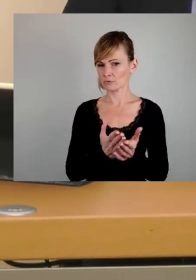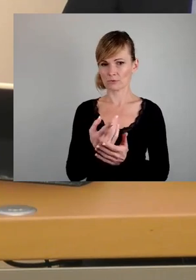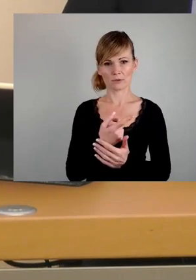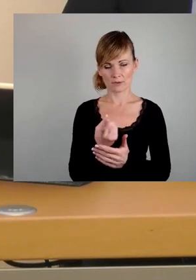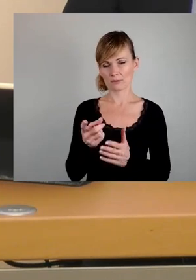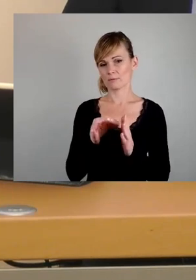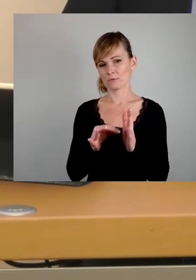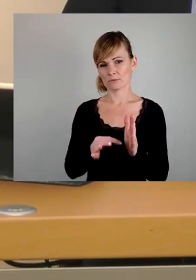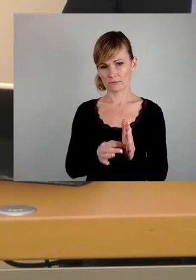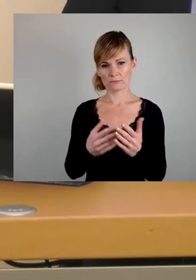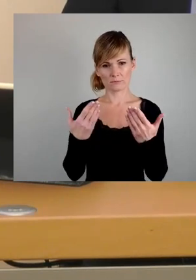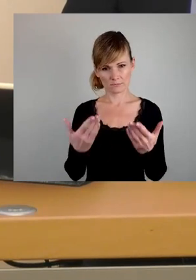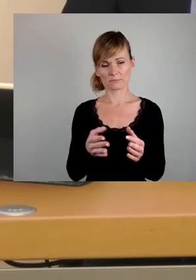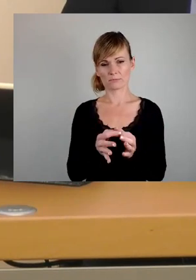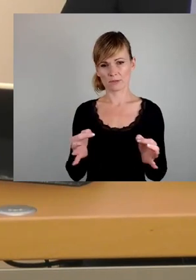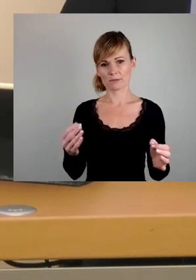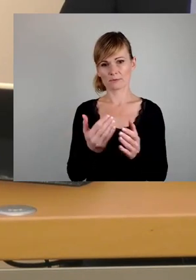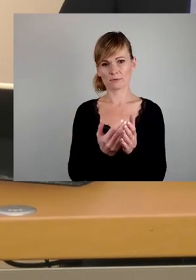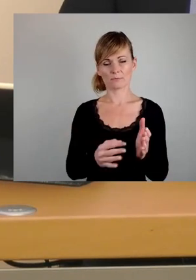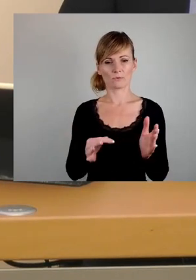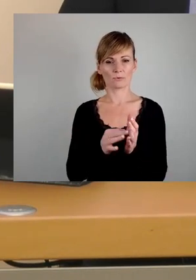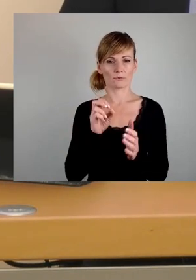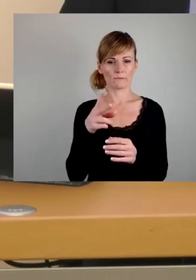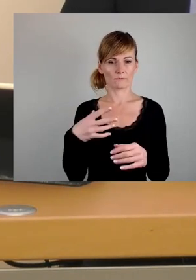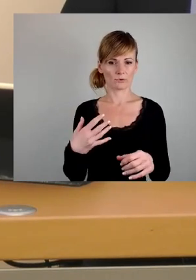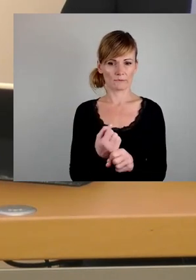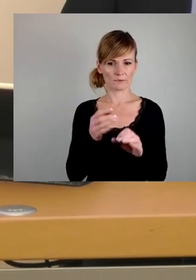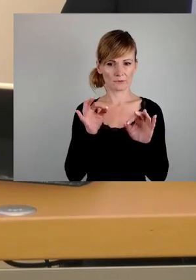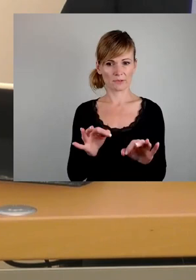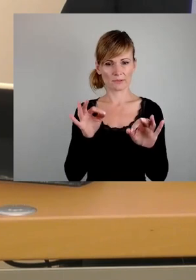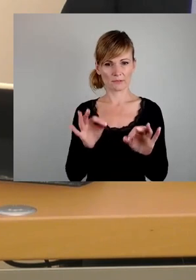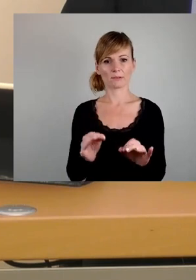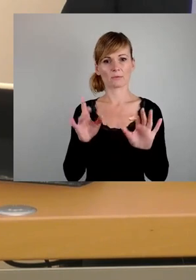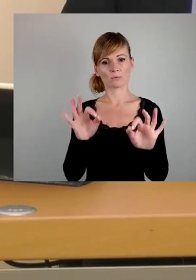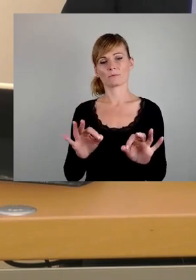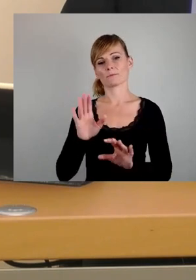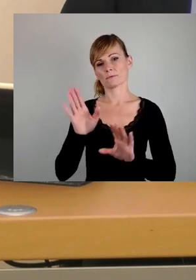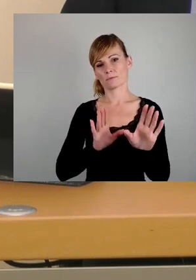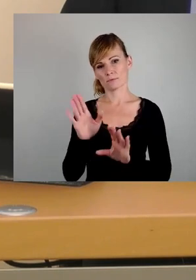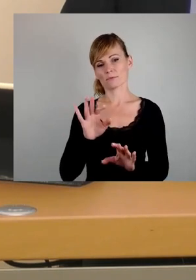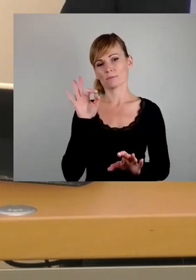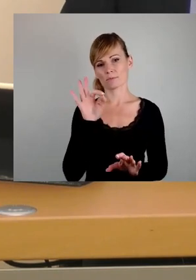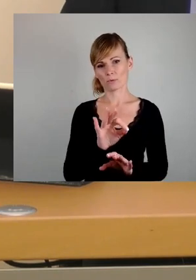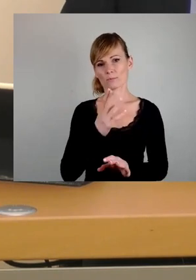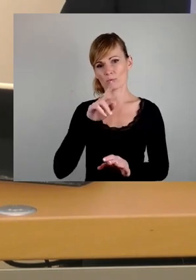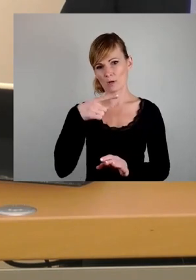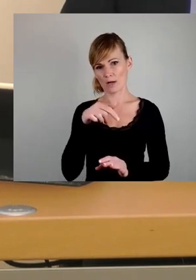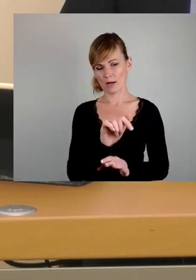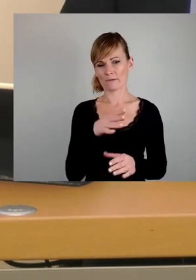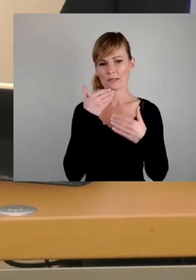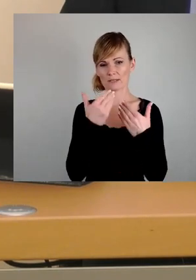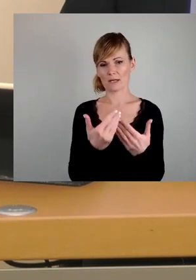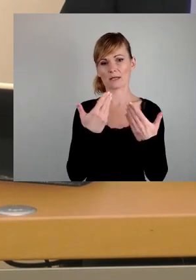im Tagesordnungspunkt 12 durch, mit einem sehr, sehr deutlichen Votum pro Buga. Vielen Dank erstmal dafür. Machen